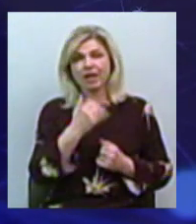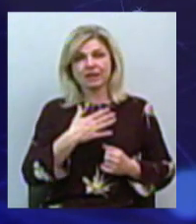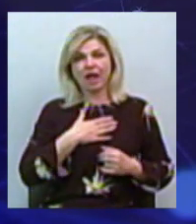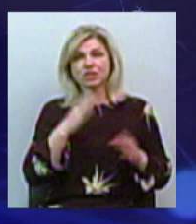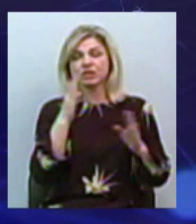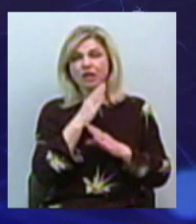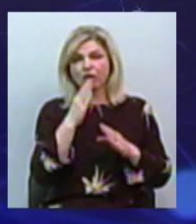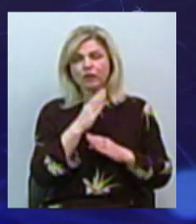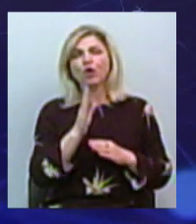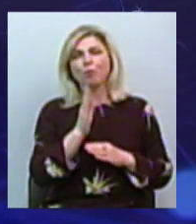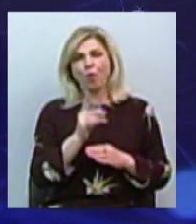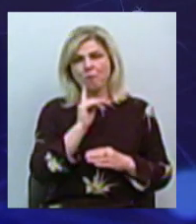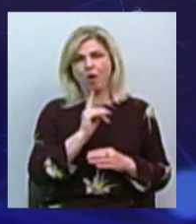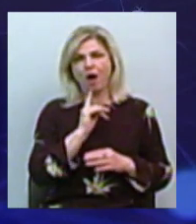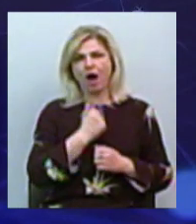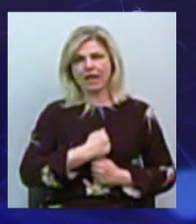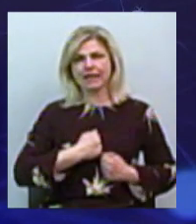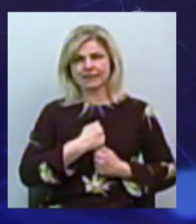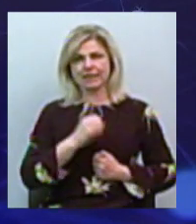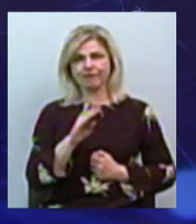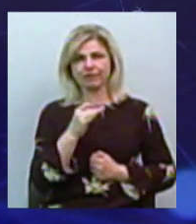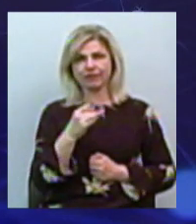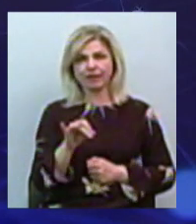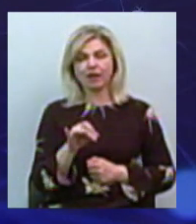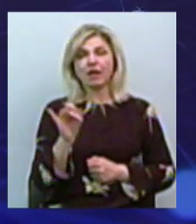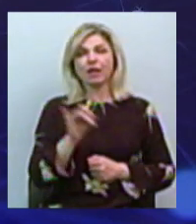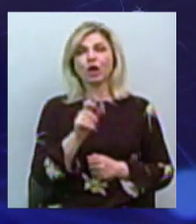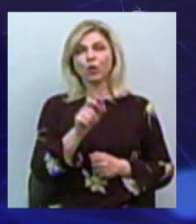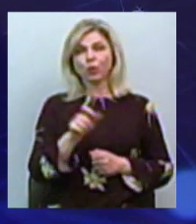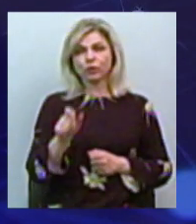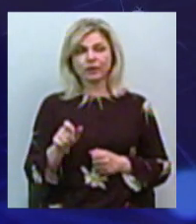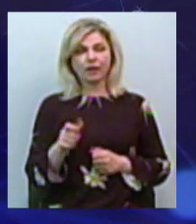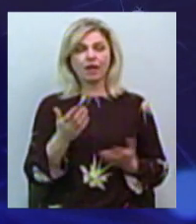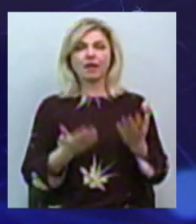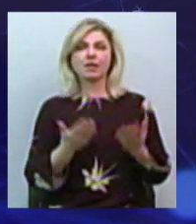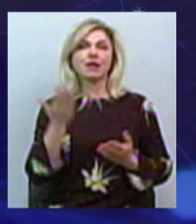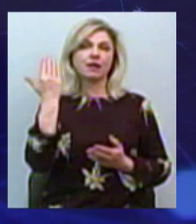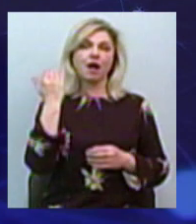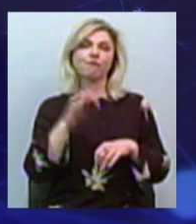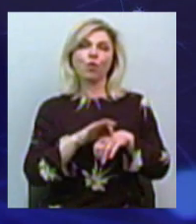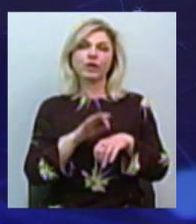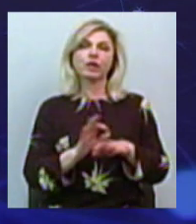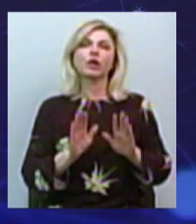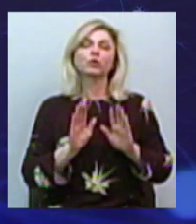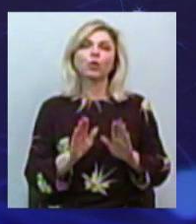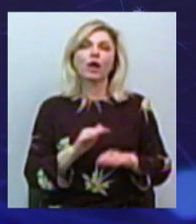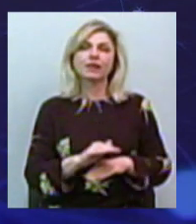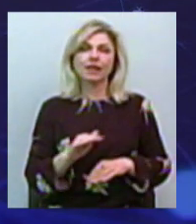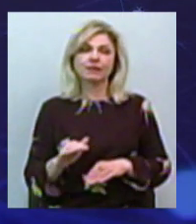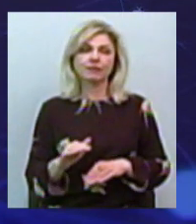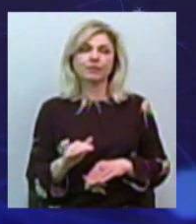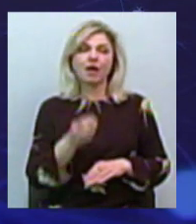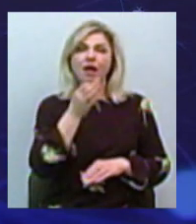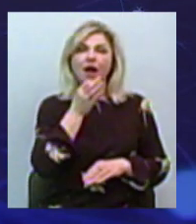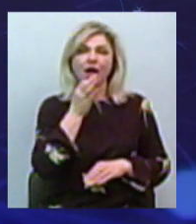буде більш агресивний. Тому люди на сьогоднішній, якщо раніше боліли, хворіли лише діти малого, ну,